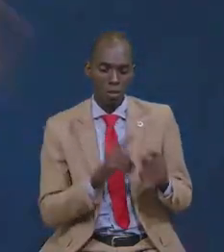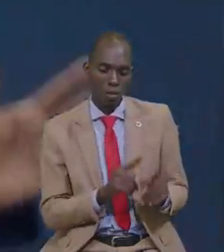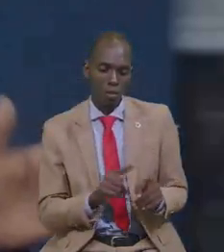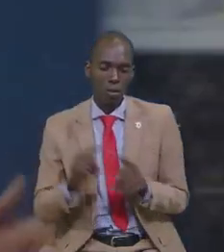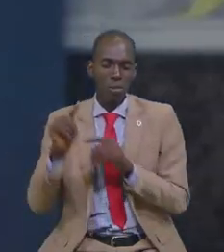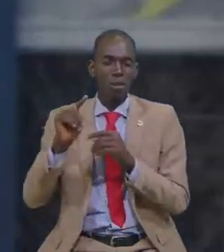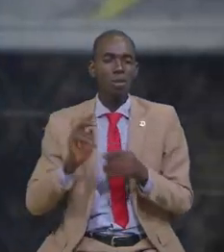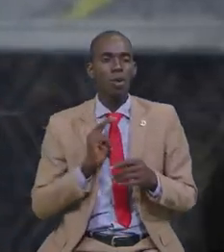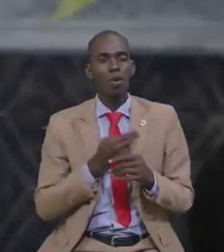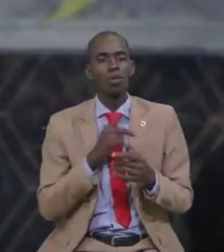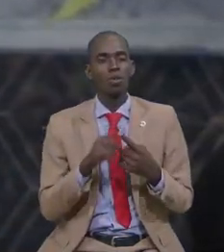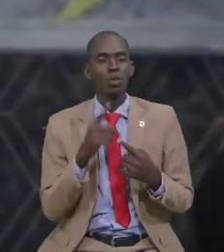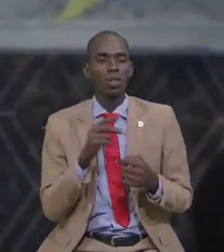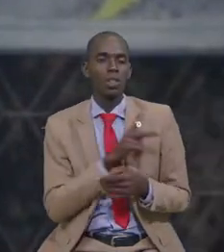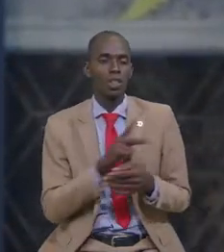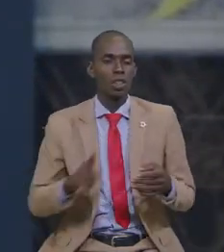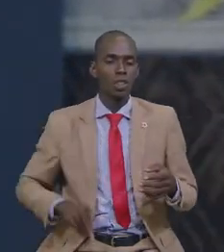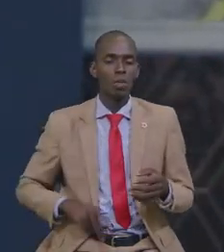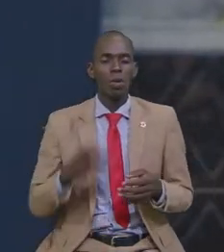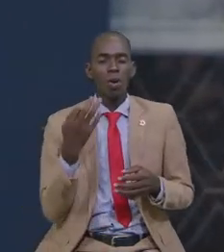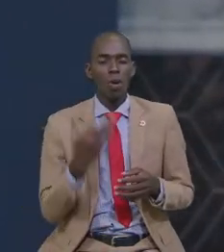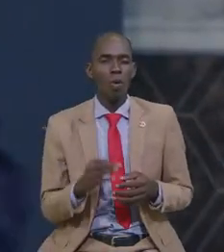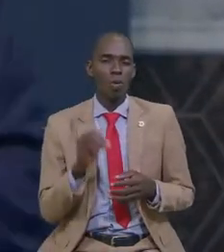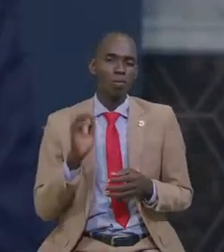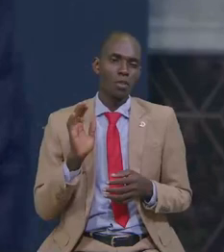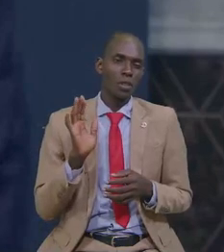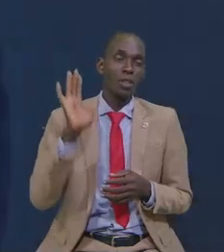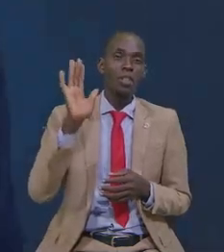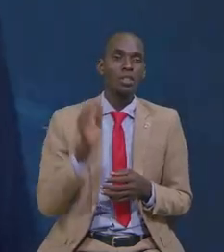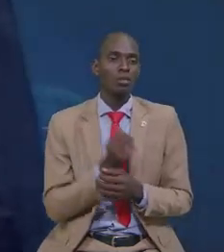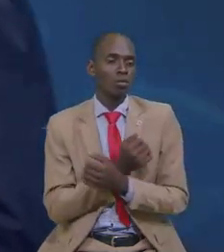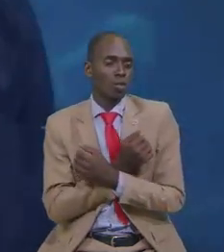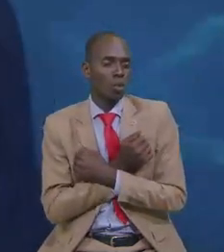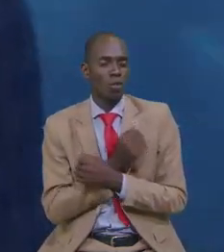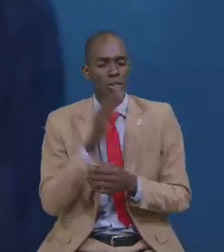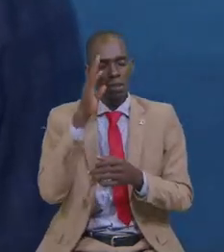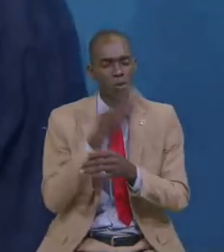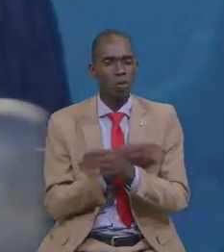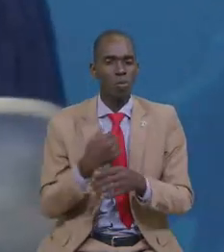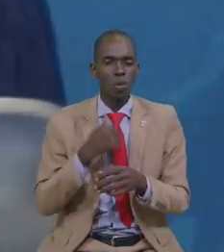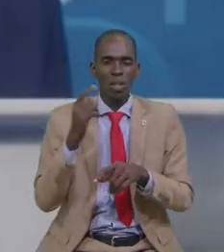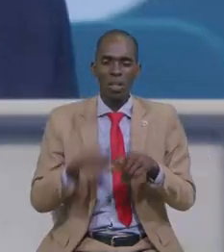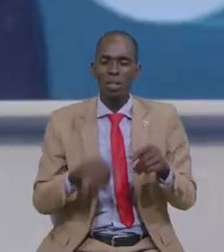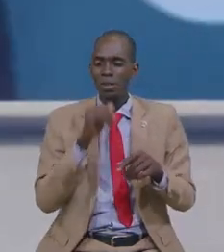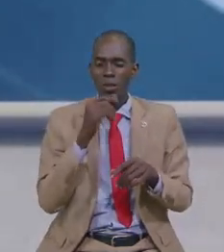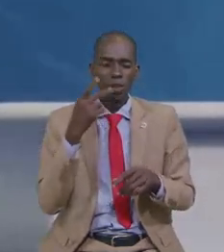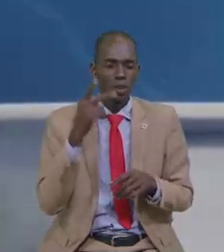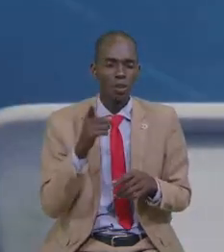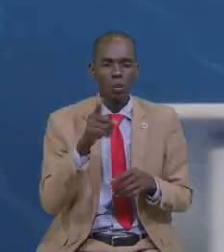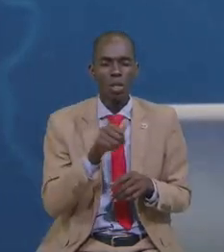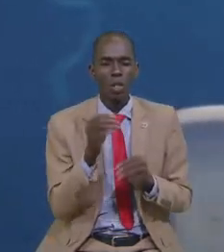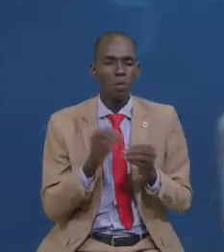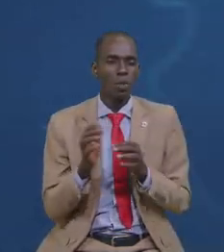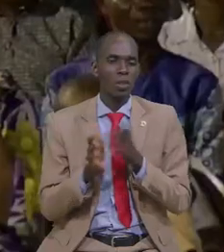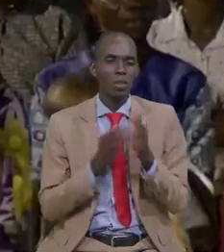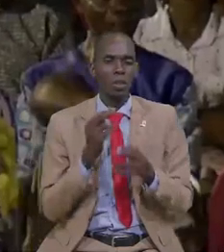il nous a délivrés de la puissance des ténèbres et nous a transportés dans le royaume du Fils de son amour. Ils ne peuvent plus te